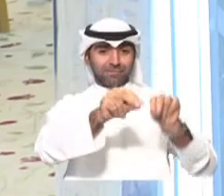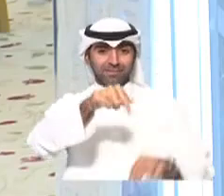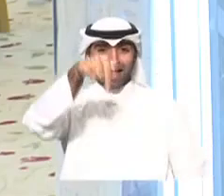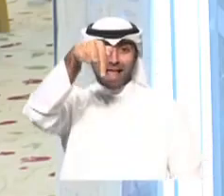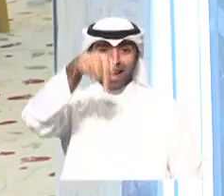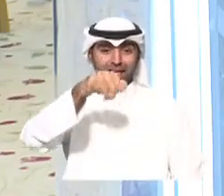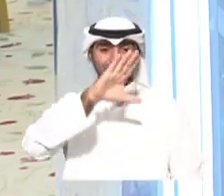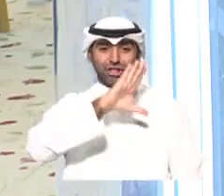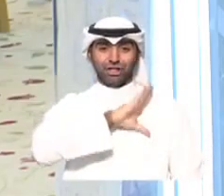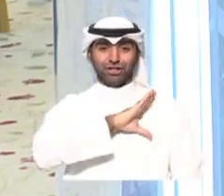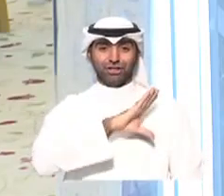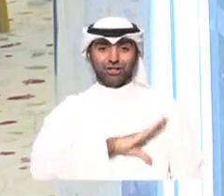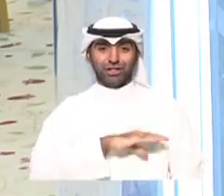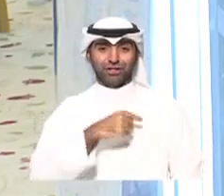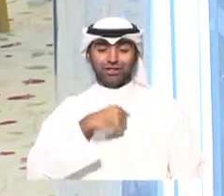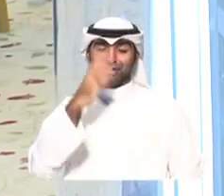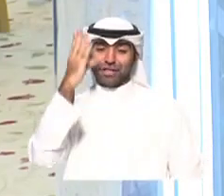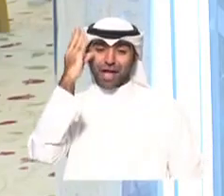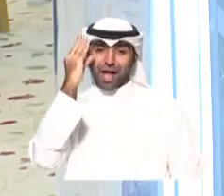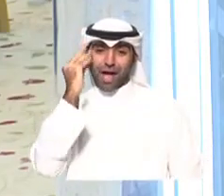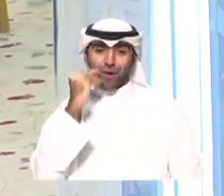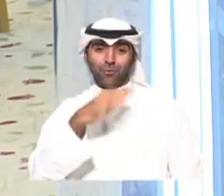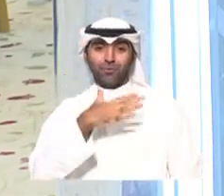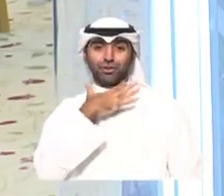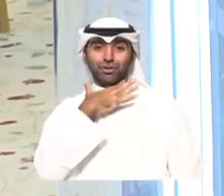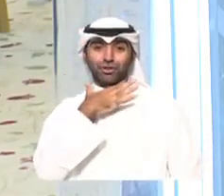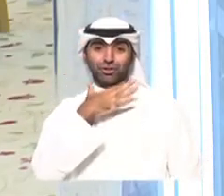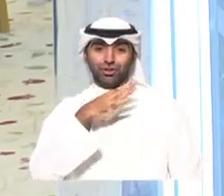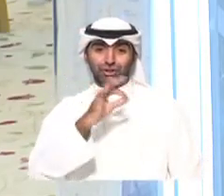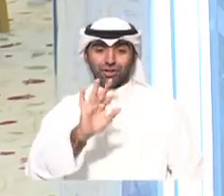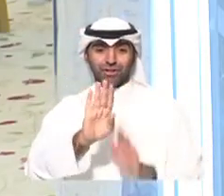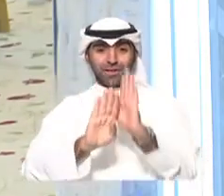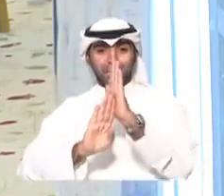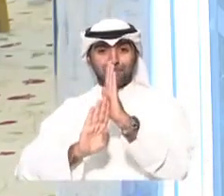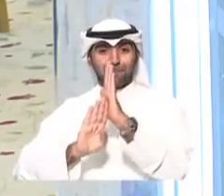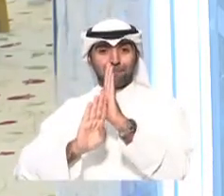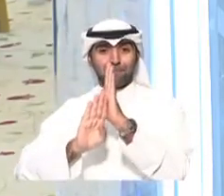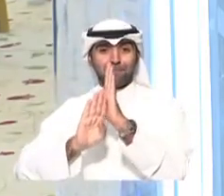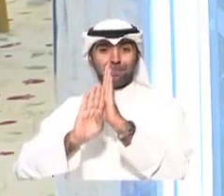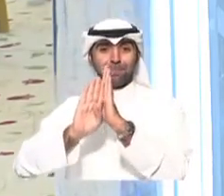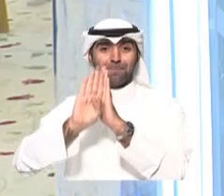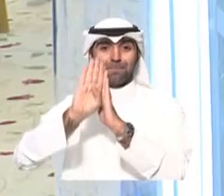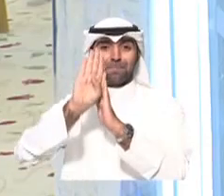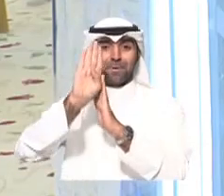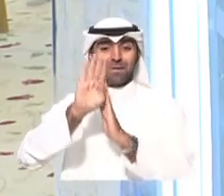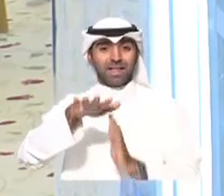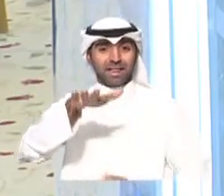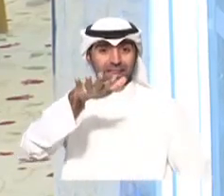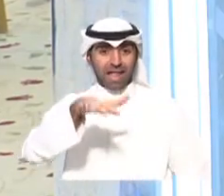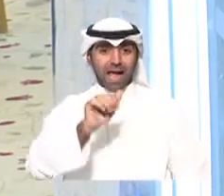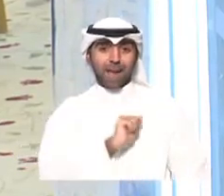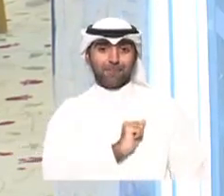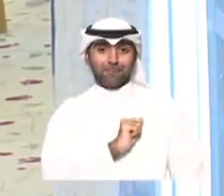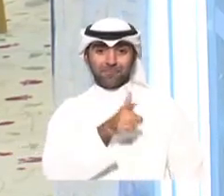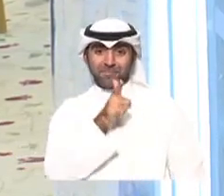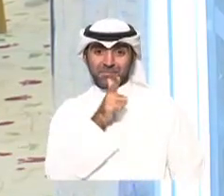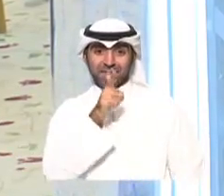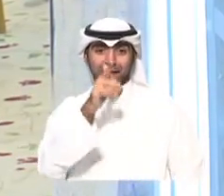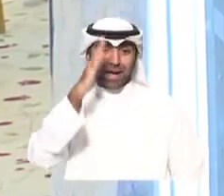أمر جديد علينا، فقط التغيير راح يكون في المسمى من مدني إلى عسكري. ما في خوف على المرأة